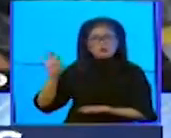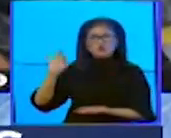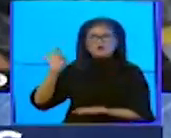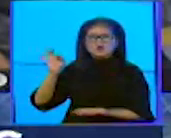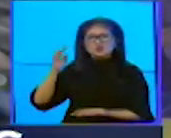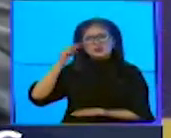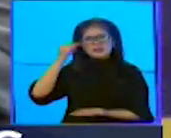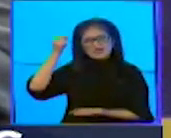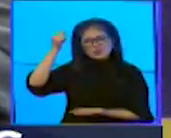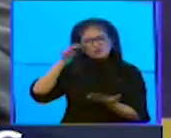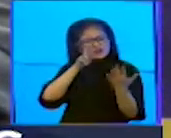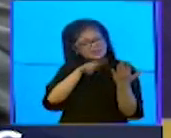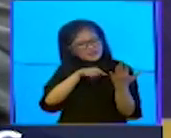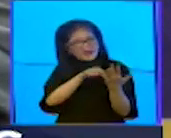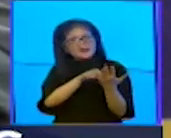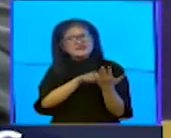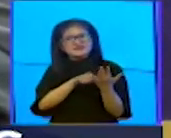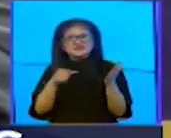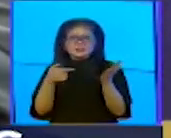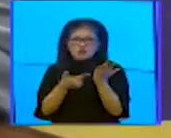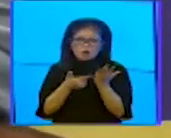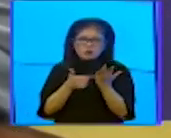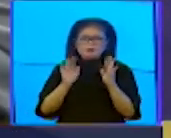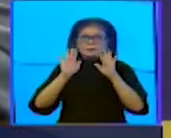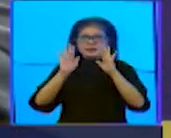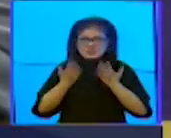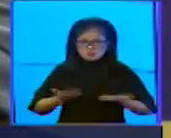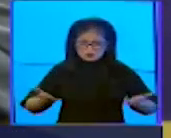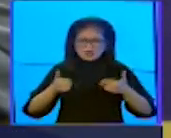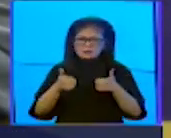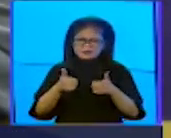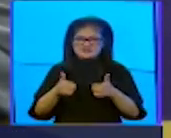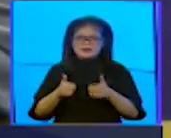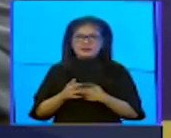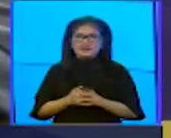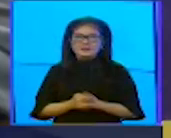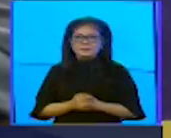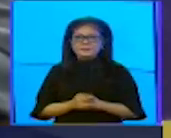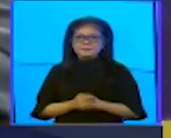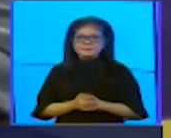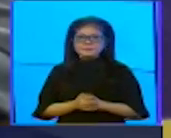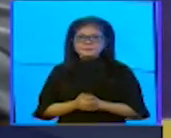sosial itu. Jadi kita menjaga mereka sepenuhnya, di samping tentu berusaha untuk menambah